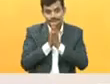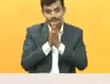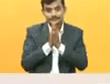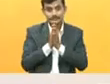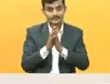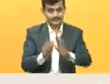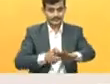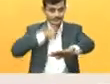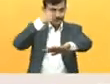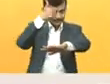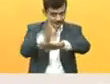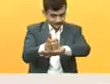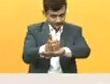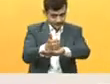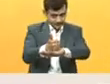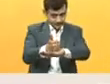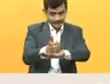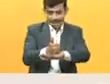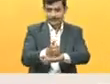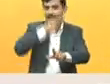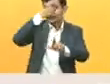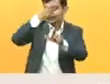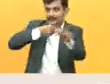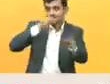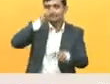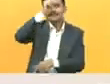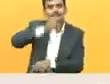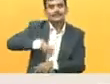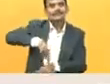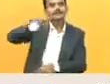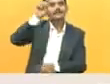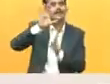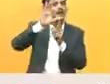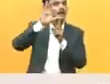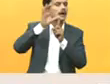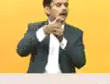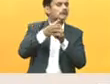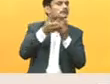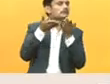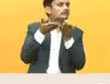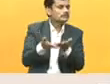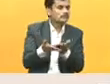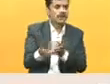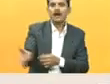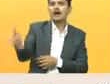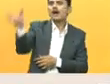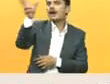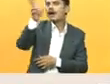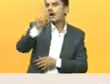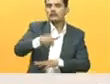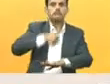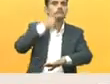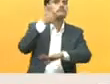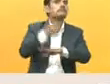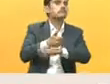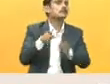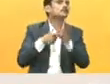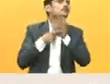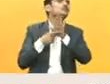प्राण प्रतिष्ठा की ये द्वादशी भारत की सांस्कृतिक चेतना की पुनः प्रतिष्ठा की द्वादशी